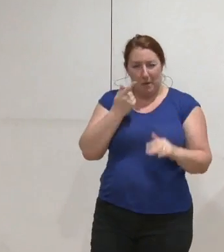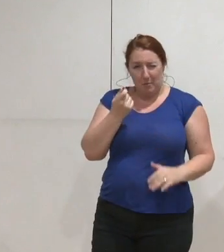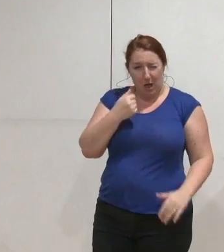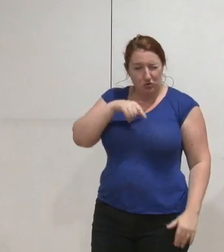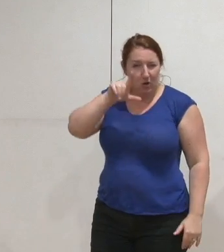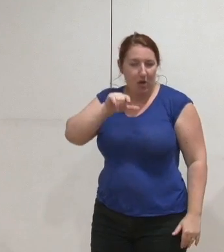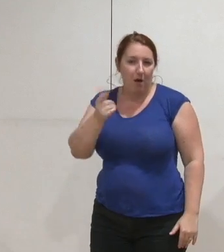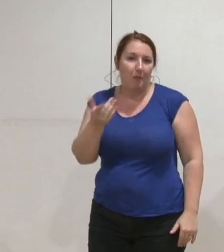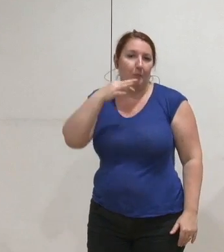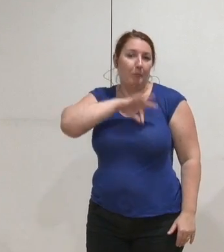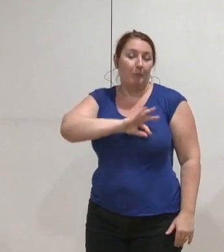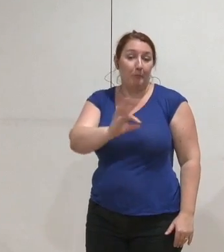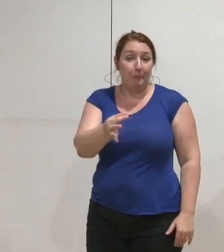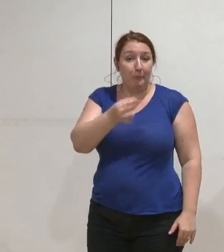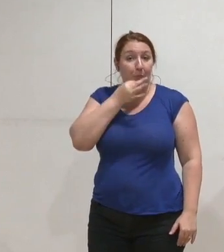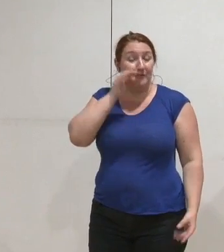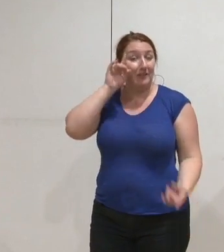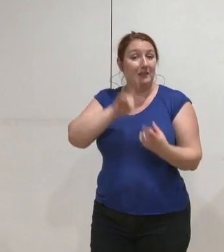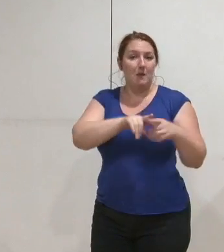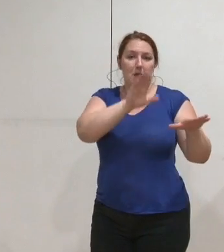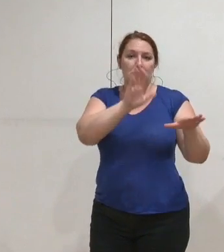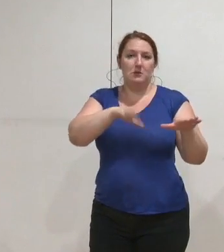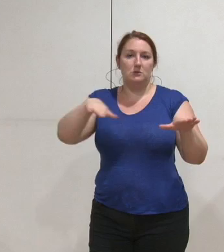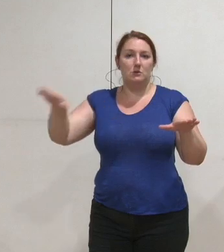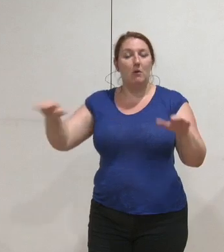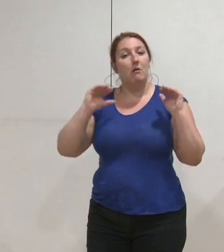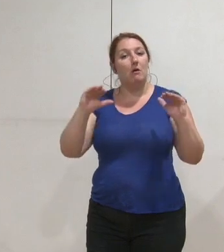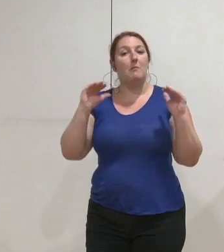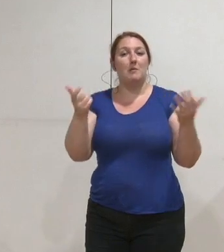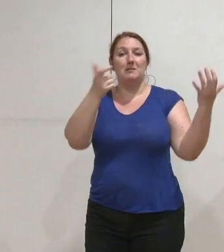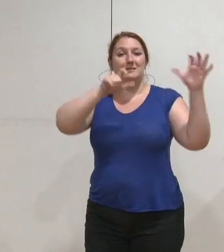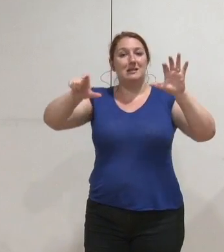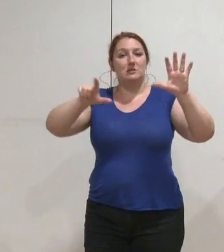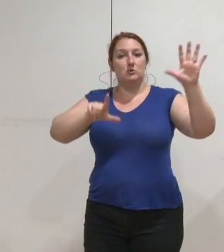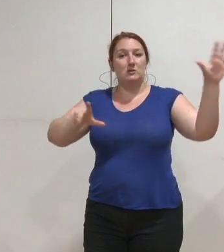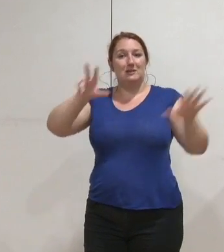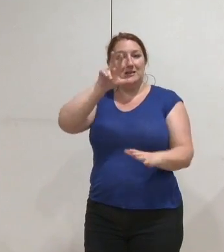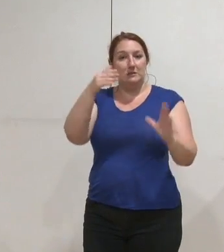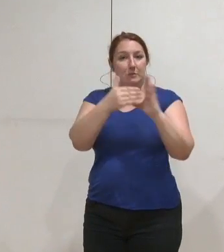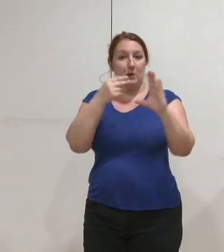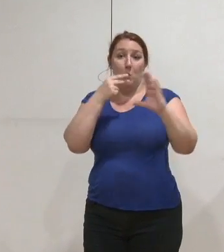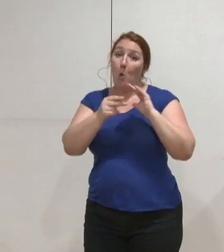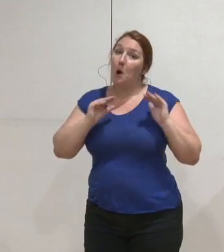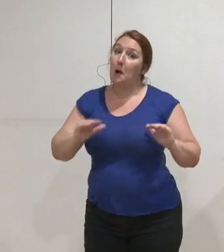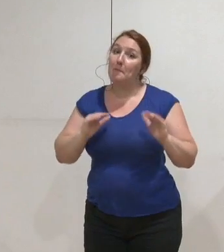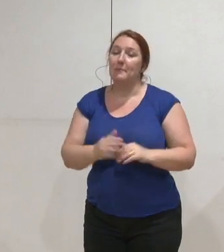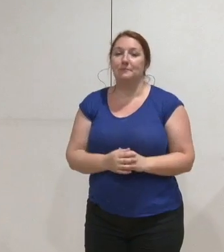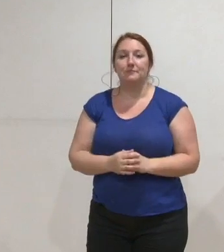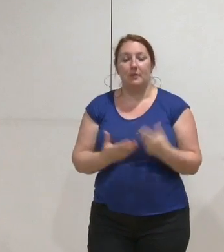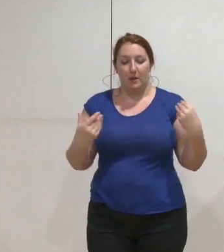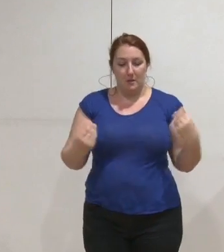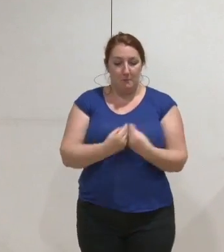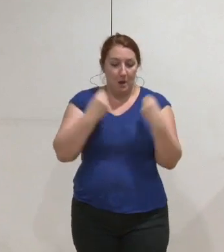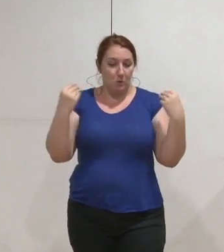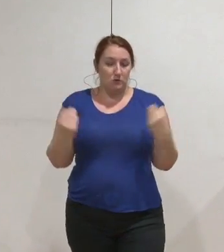c'est le budget du stationnement et oui quand même 773000 € tout de même et bien malheureusement après